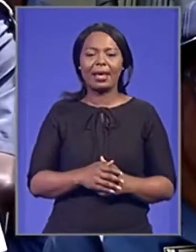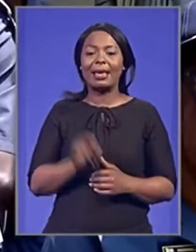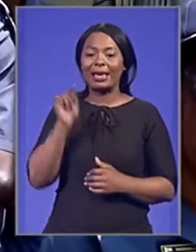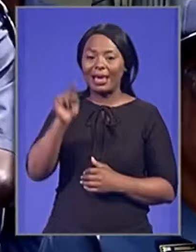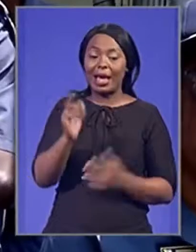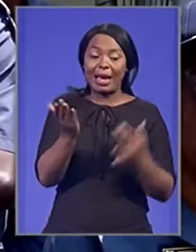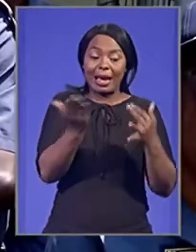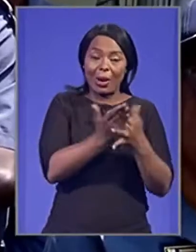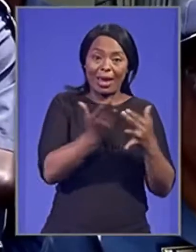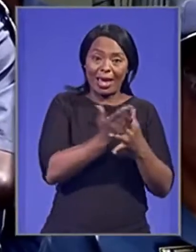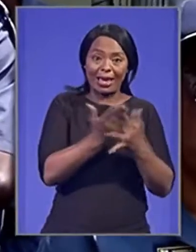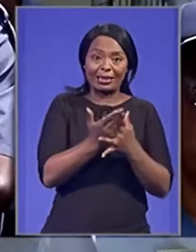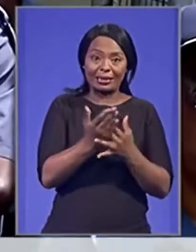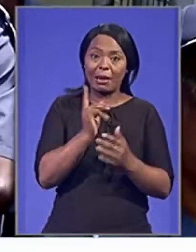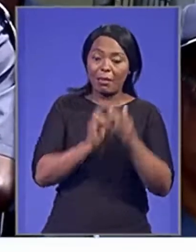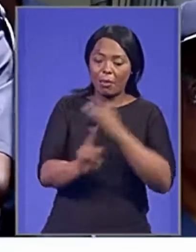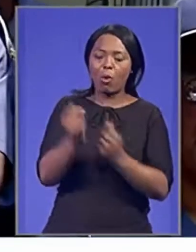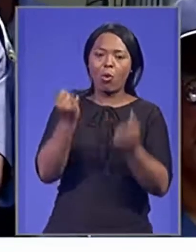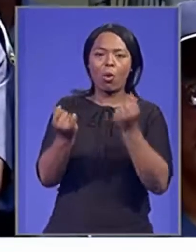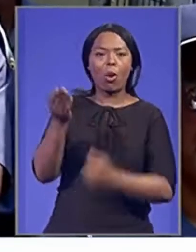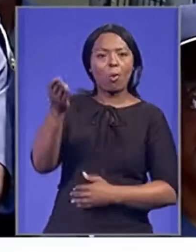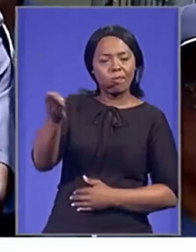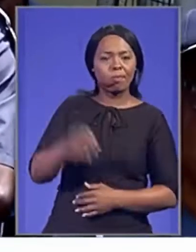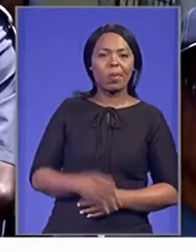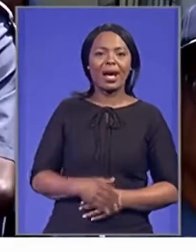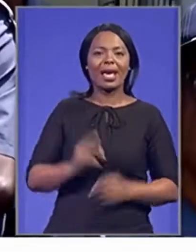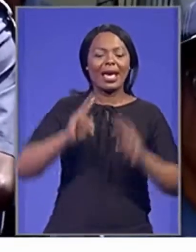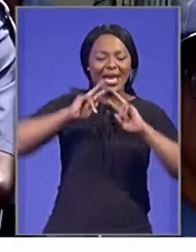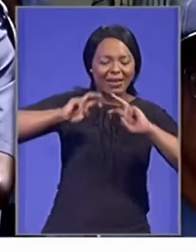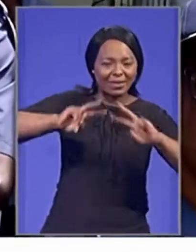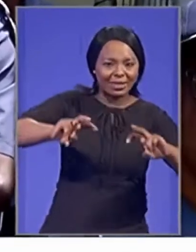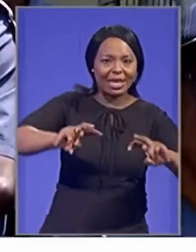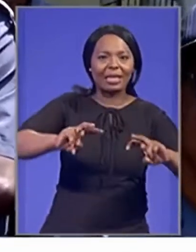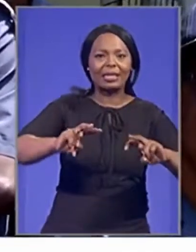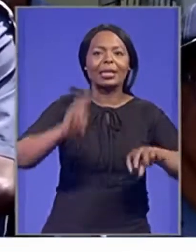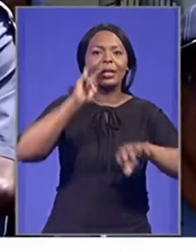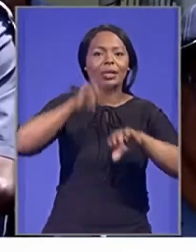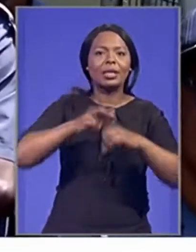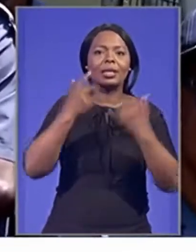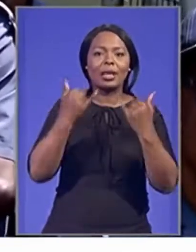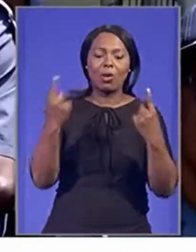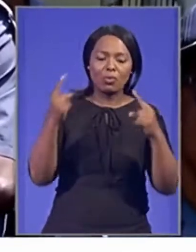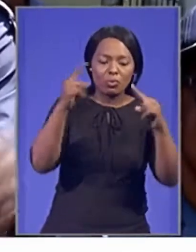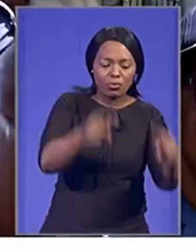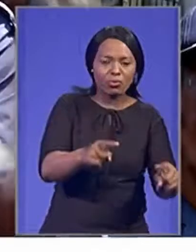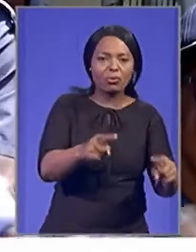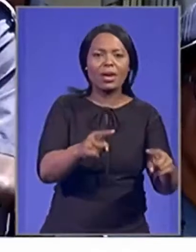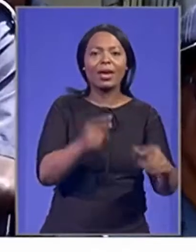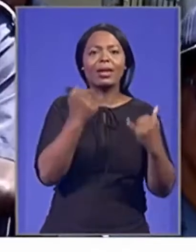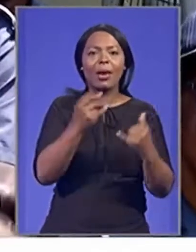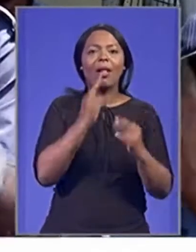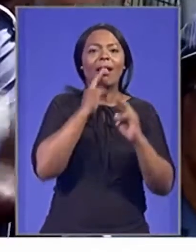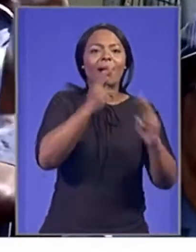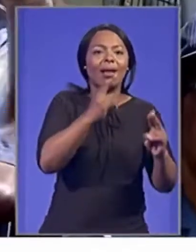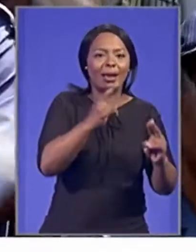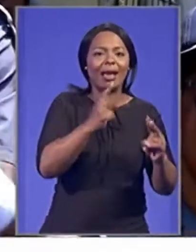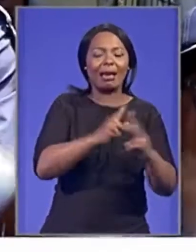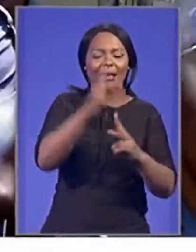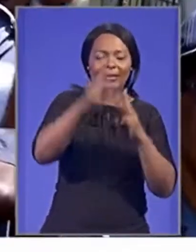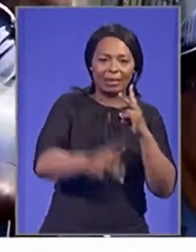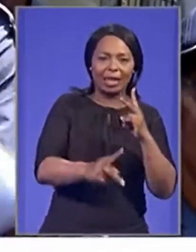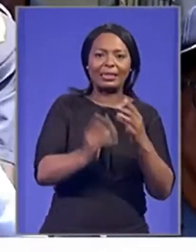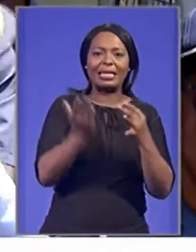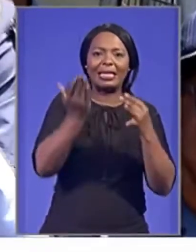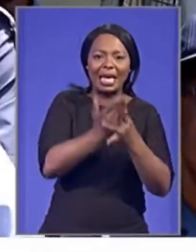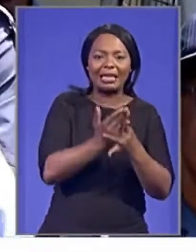court me investigation ka mo o buileng ka teng e tlamele yetswe hore ba tle mona ba tlo lefa sepheto sa